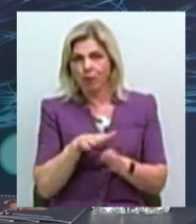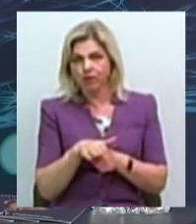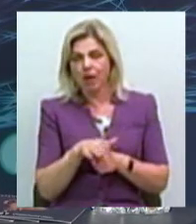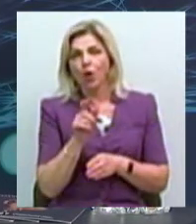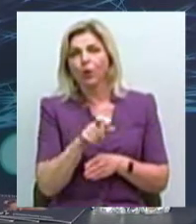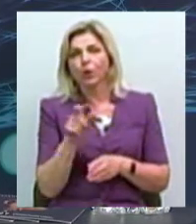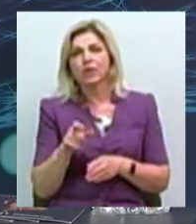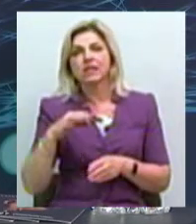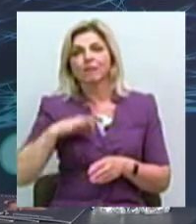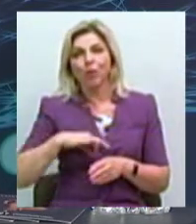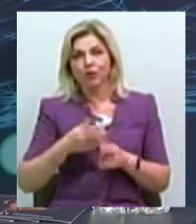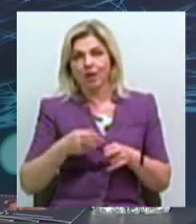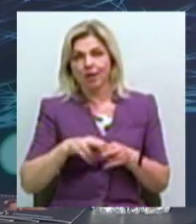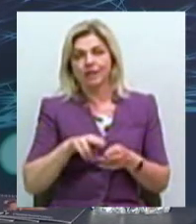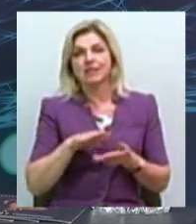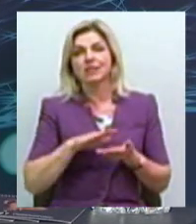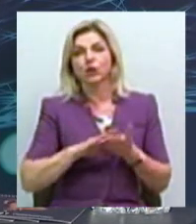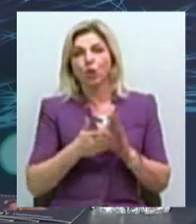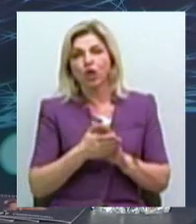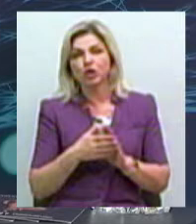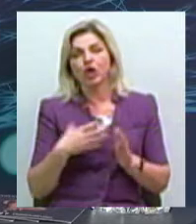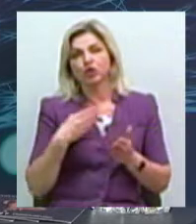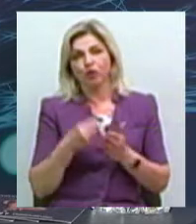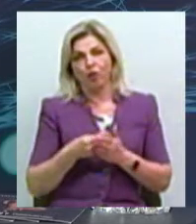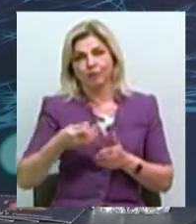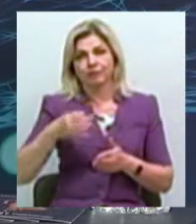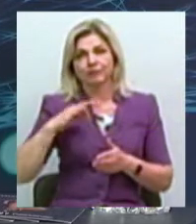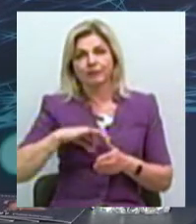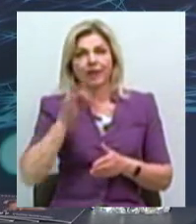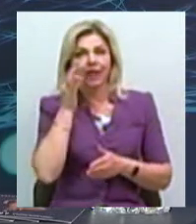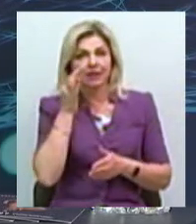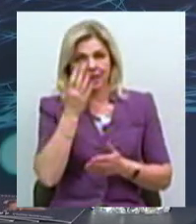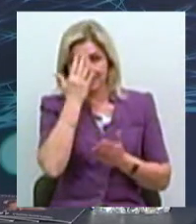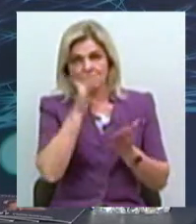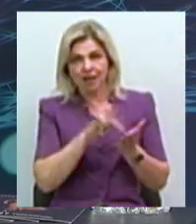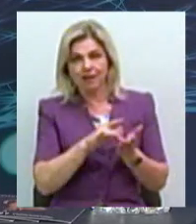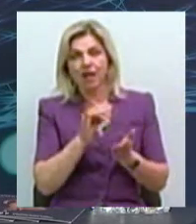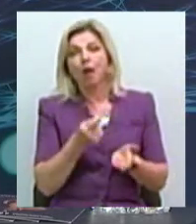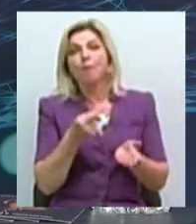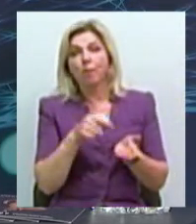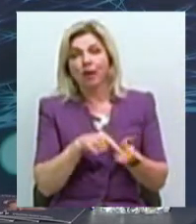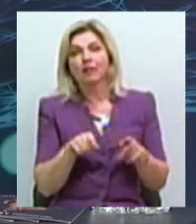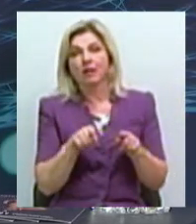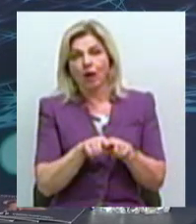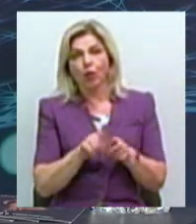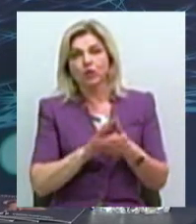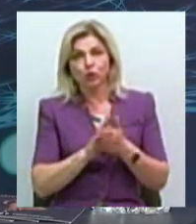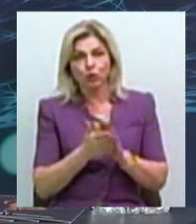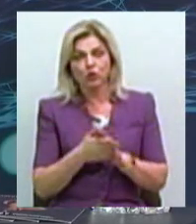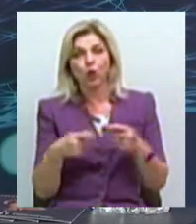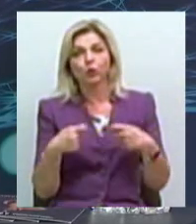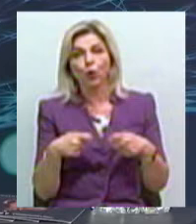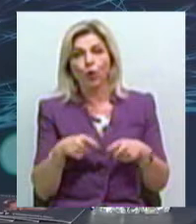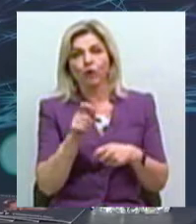эту ситуацию в своих корыстных целях. И тенденции к попаданию в ситуацию торговли людьми